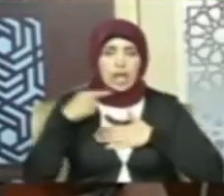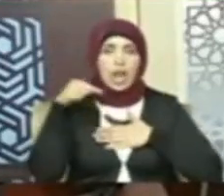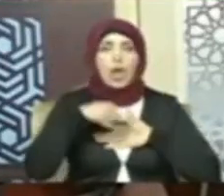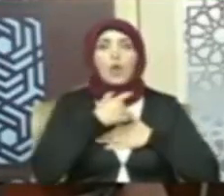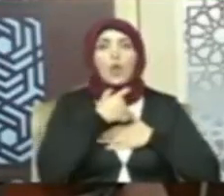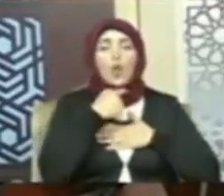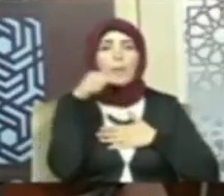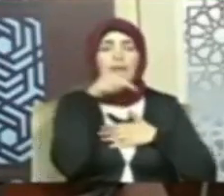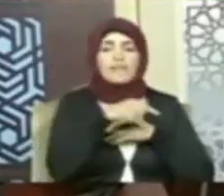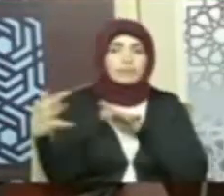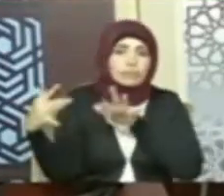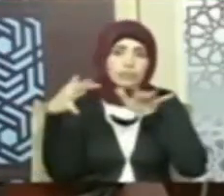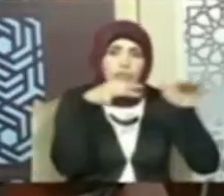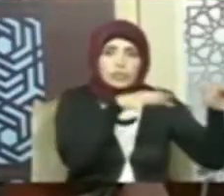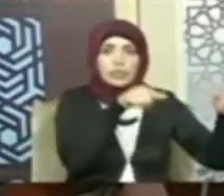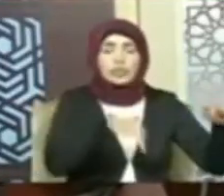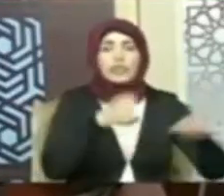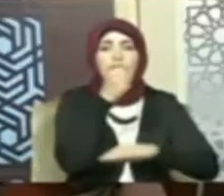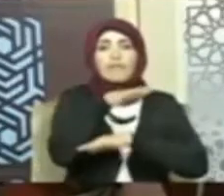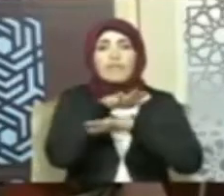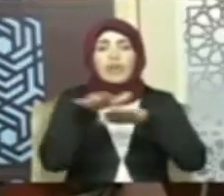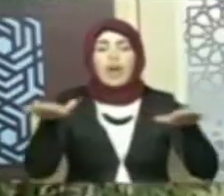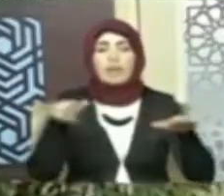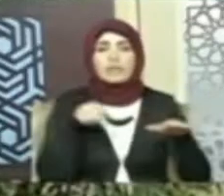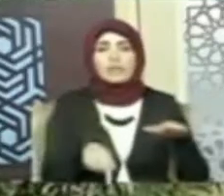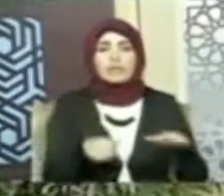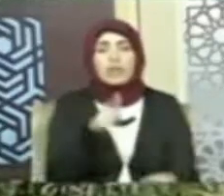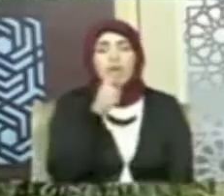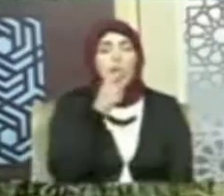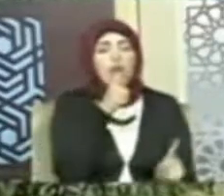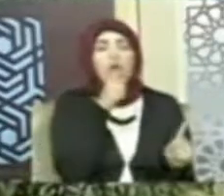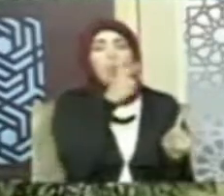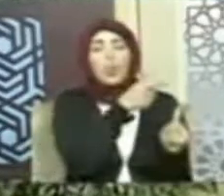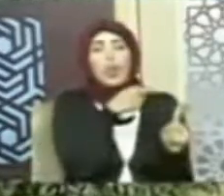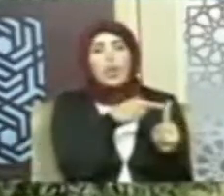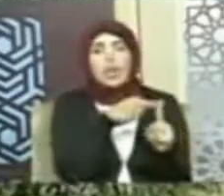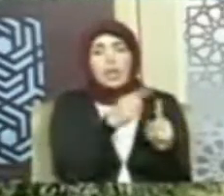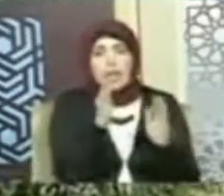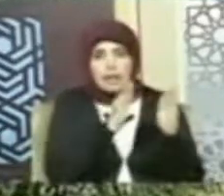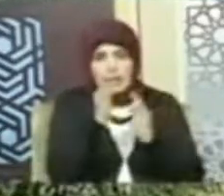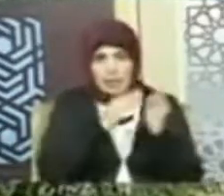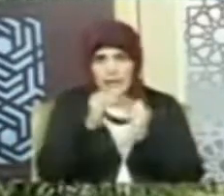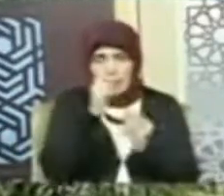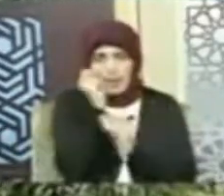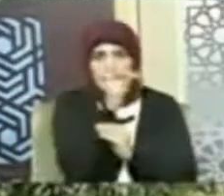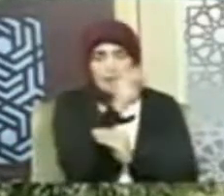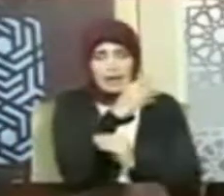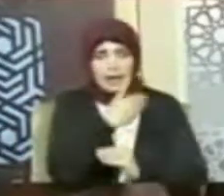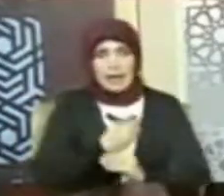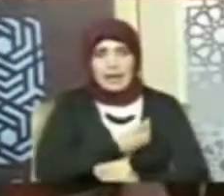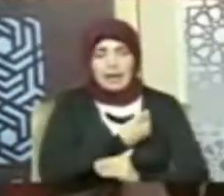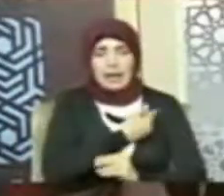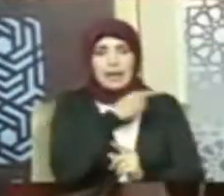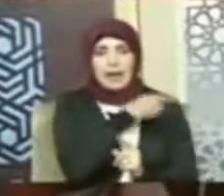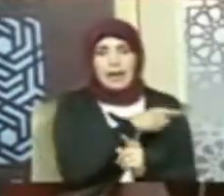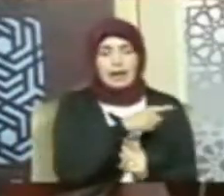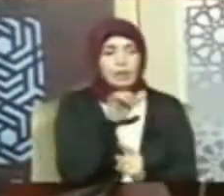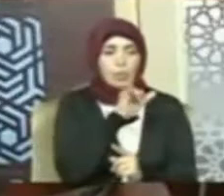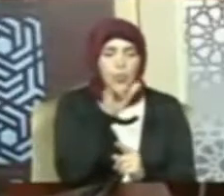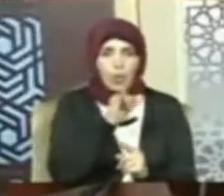الأرض نقول للحاج عدت من الحاج أمامك إطعام